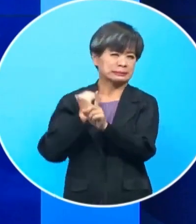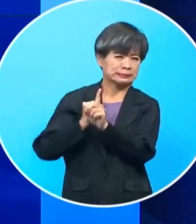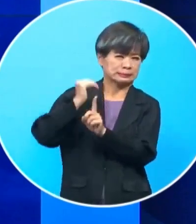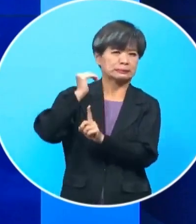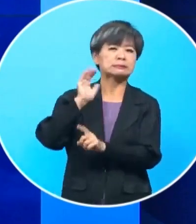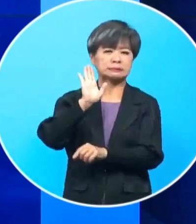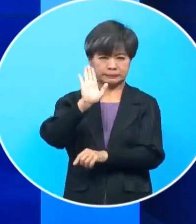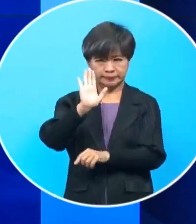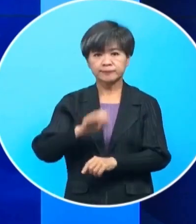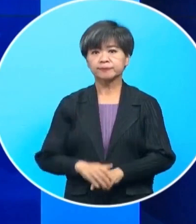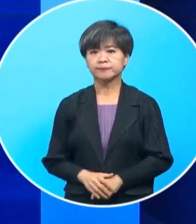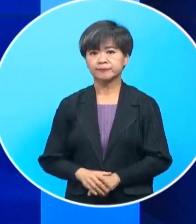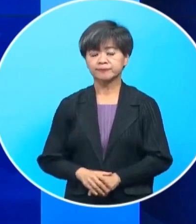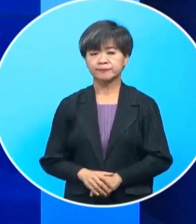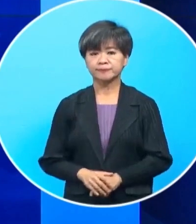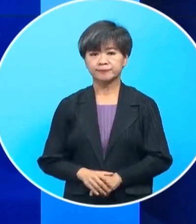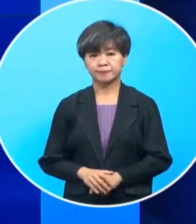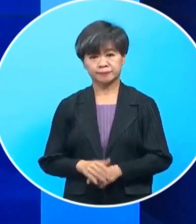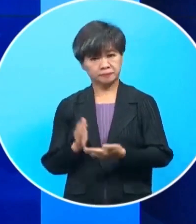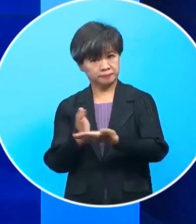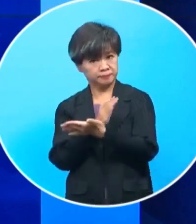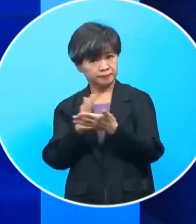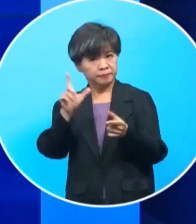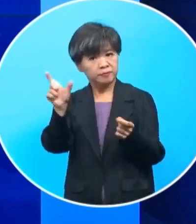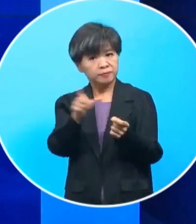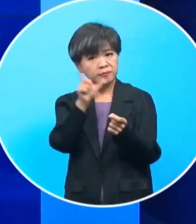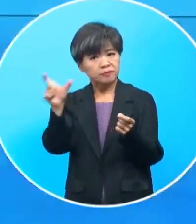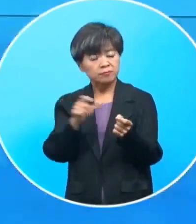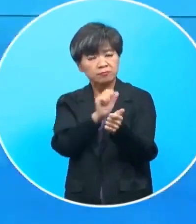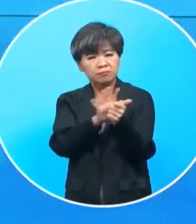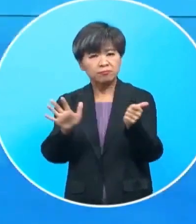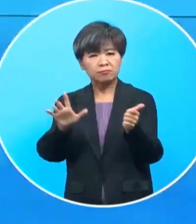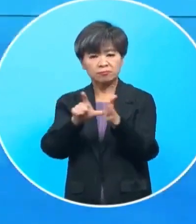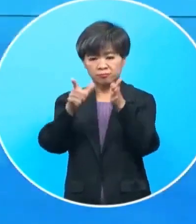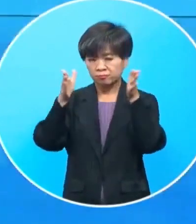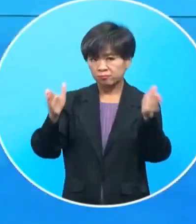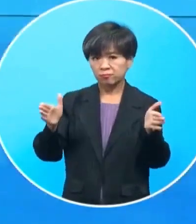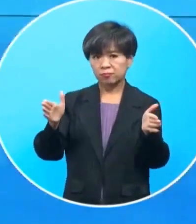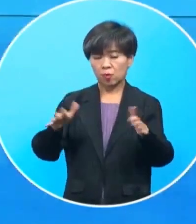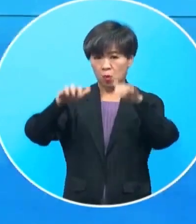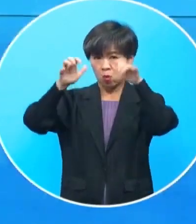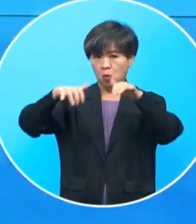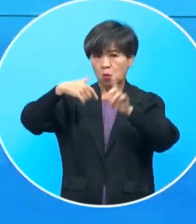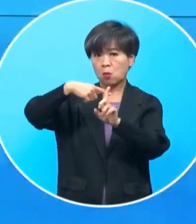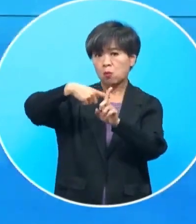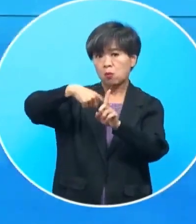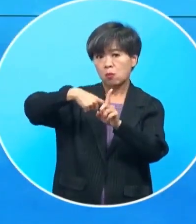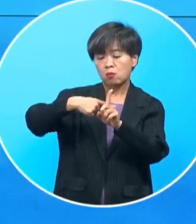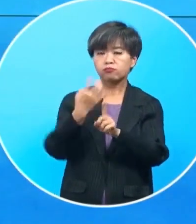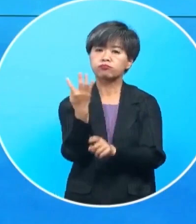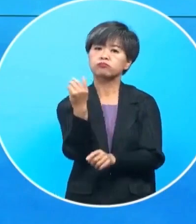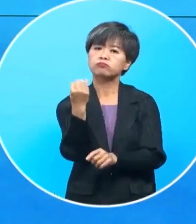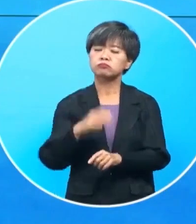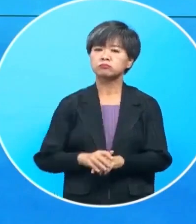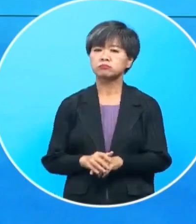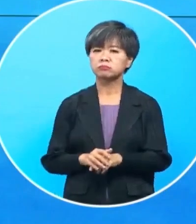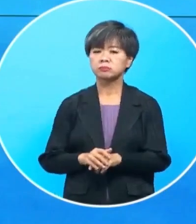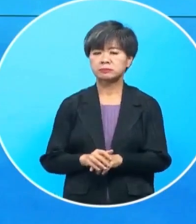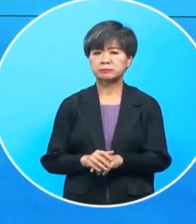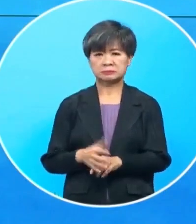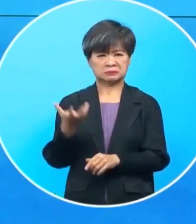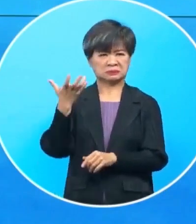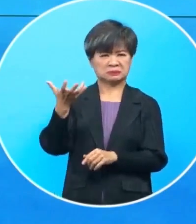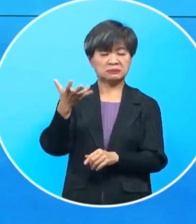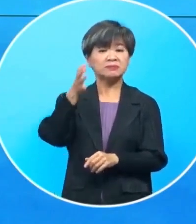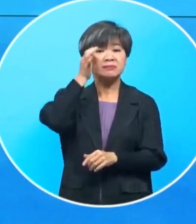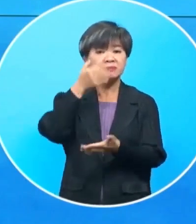象。那如果依照整个台风影响期间的最新的总雨量预估，那降雨的乐趣大家